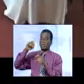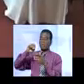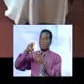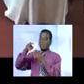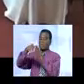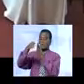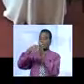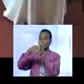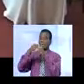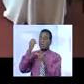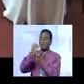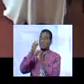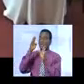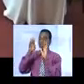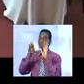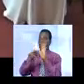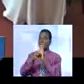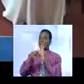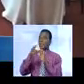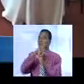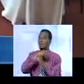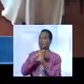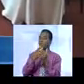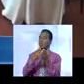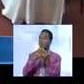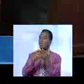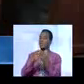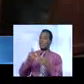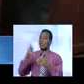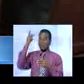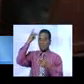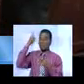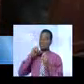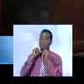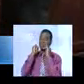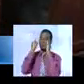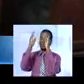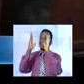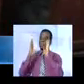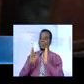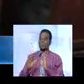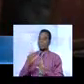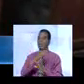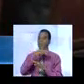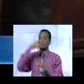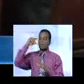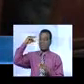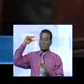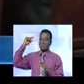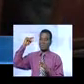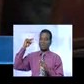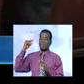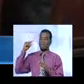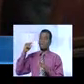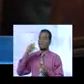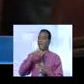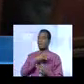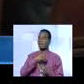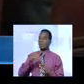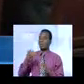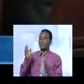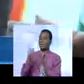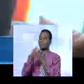le fonctionnement et les attentes des parlements ivoiriens et cambodgiens. Une séance